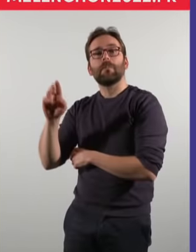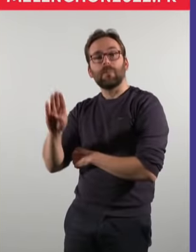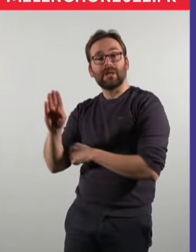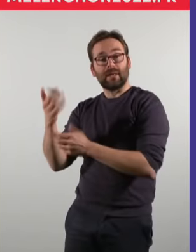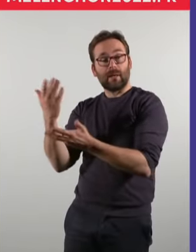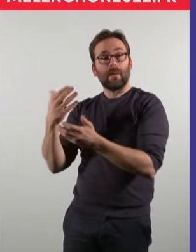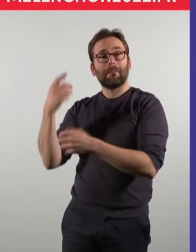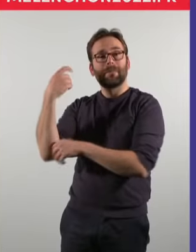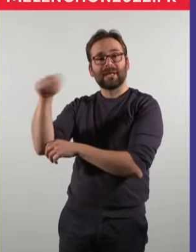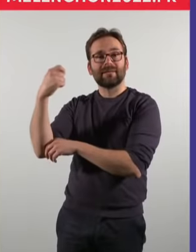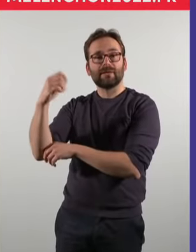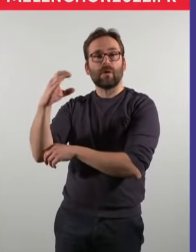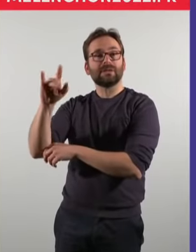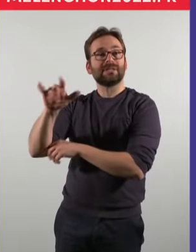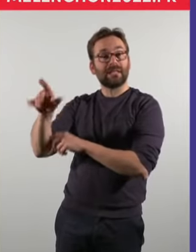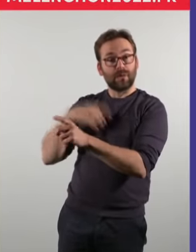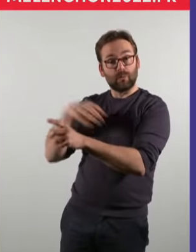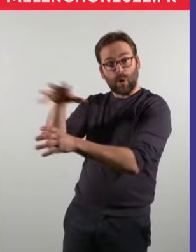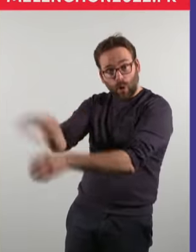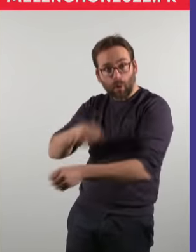Chili.